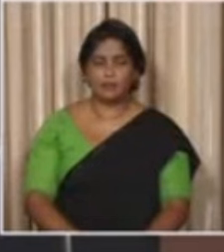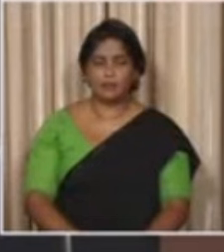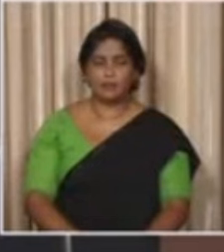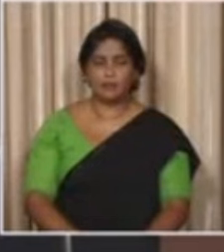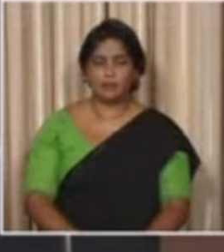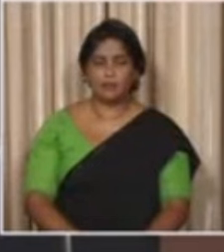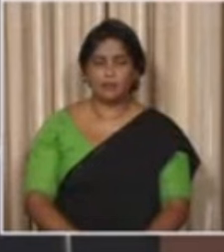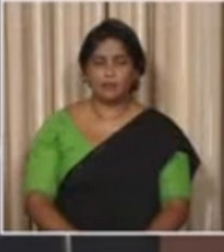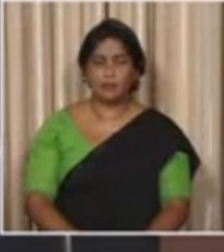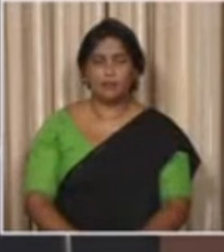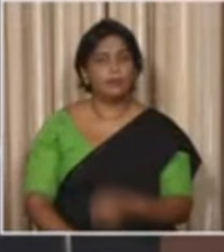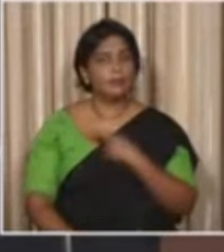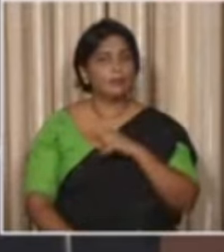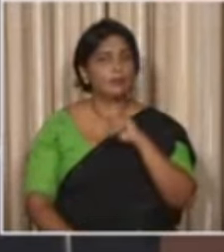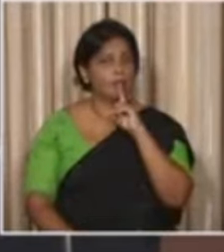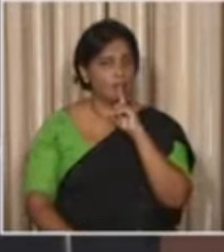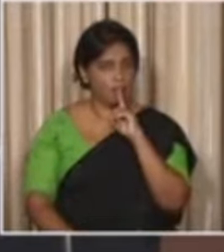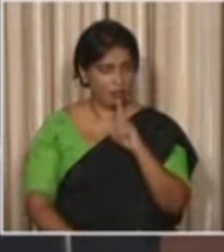මම ඔබතුමාට කියනවා